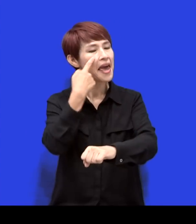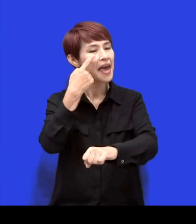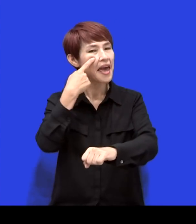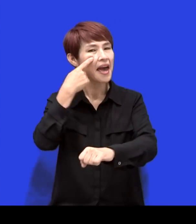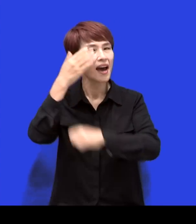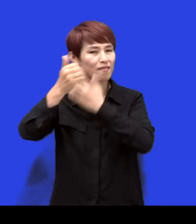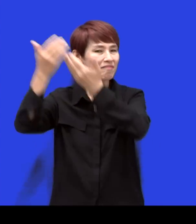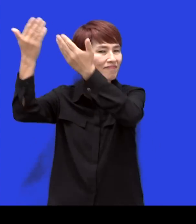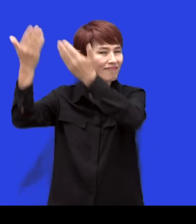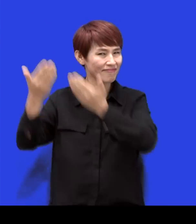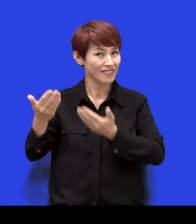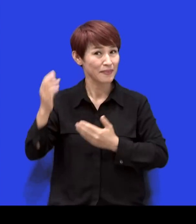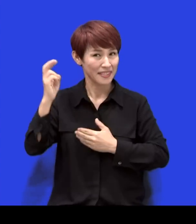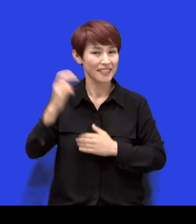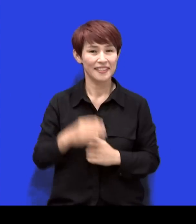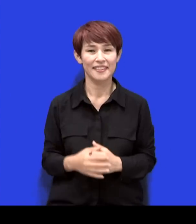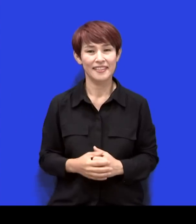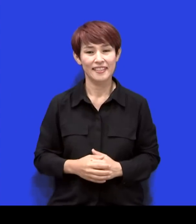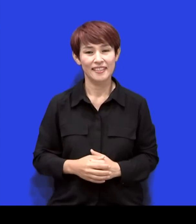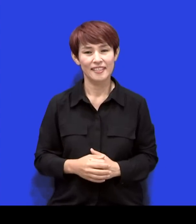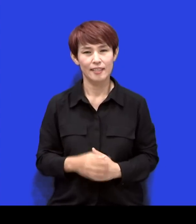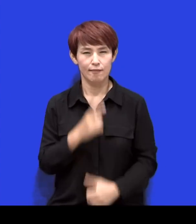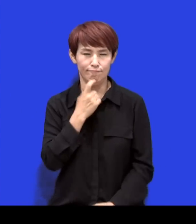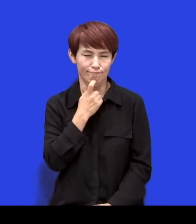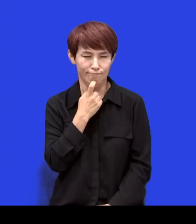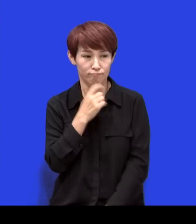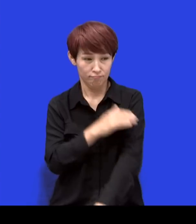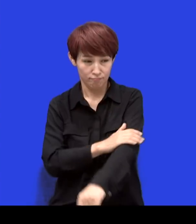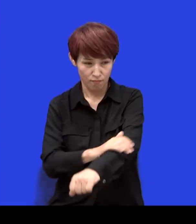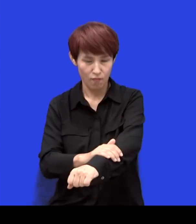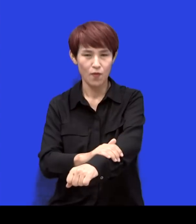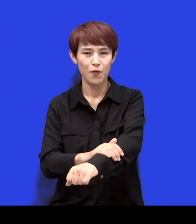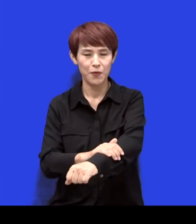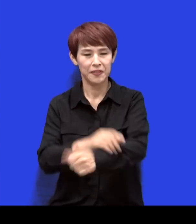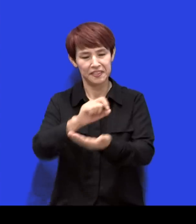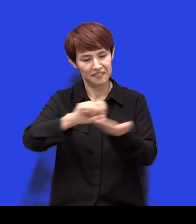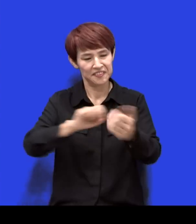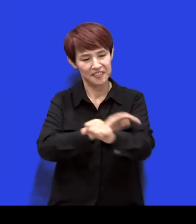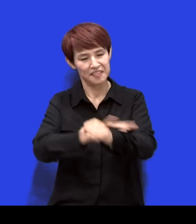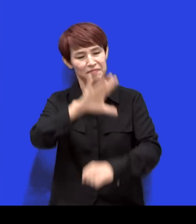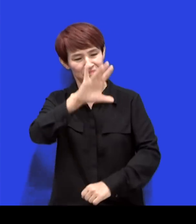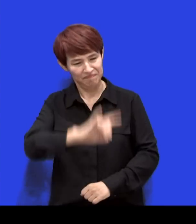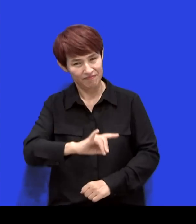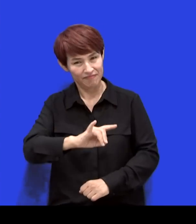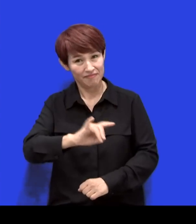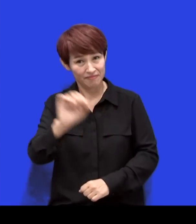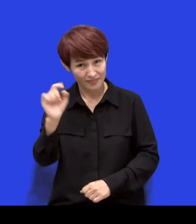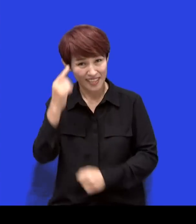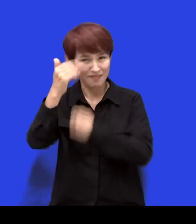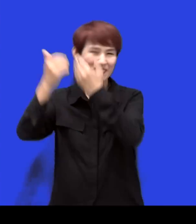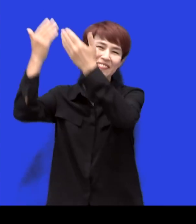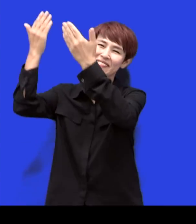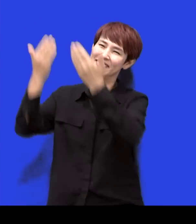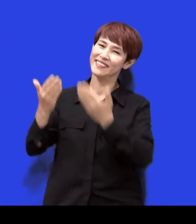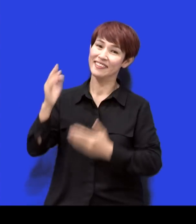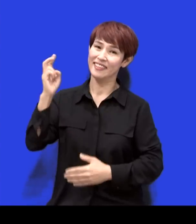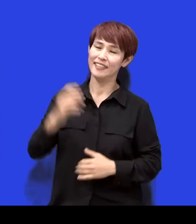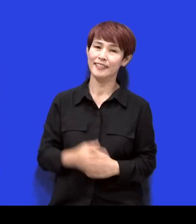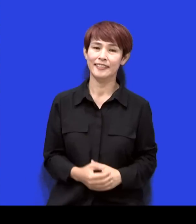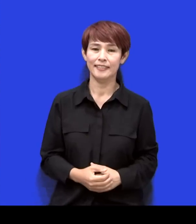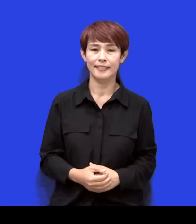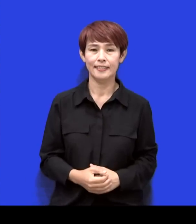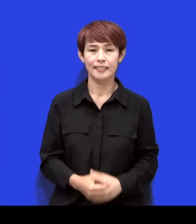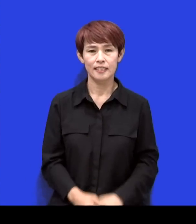해봐라. 예. 예, 그리고 너가 그래도 이 끈질긴 면이 있으니까 예. 작가랑 어울릴 거다. 그런 게 아닐까요? 그래서 제일 분한